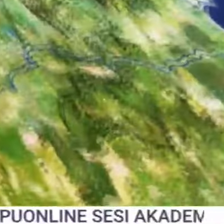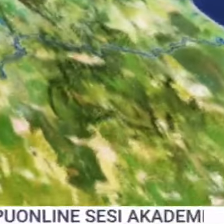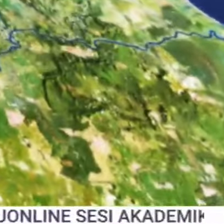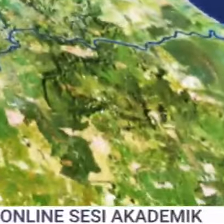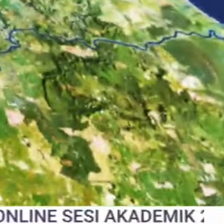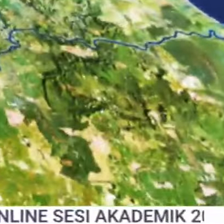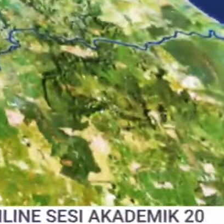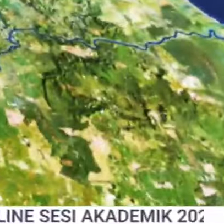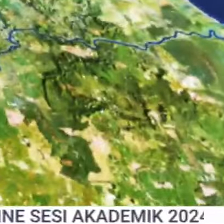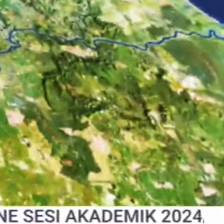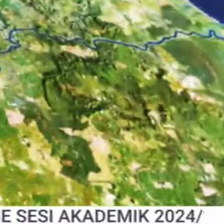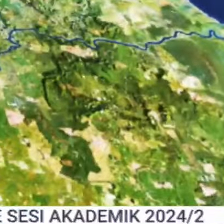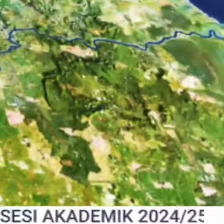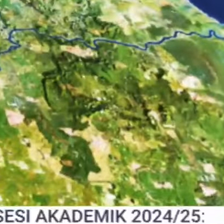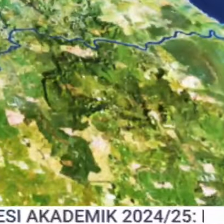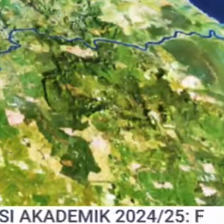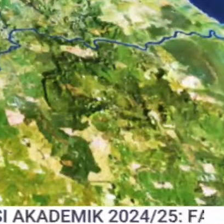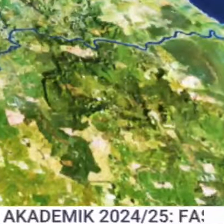sarjana